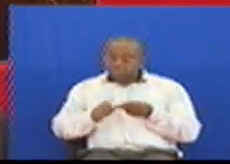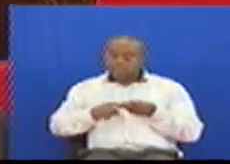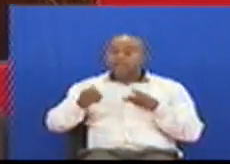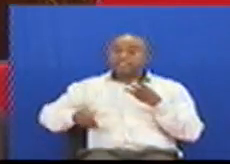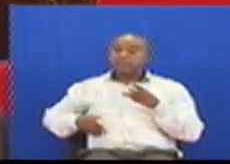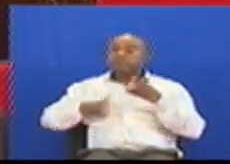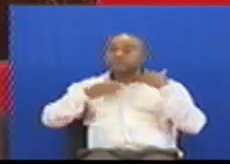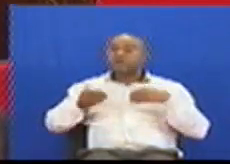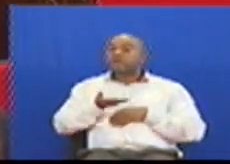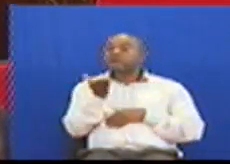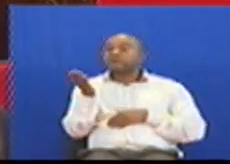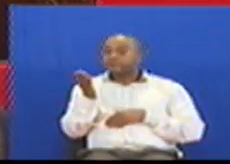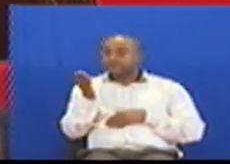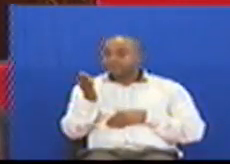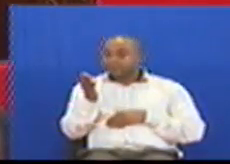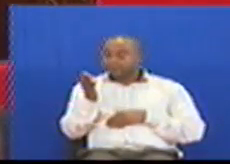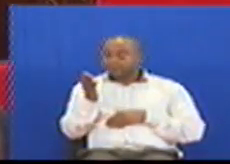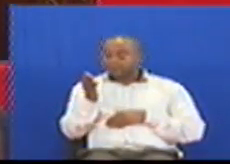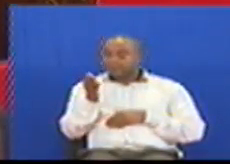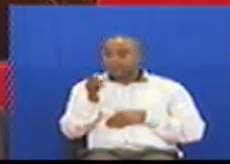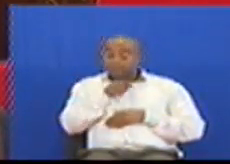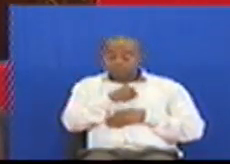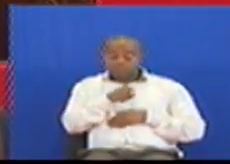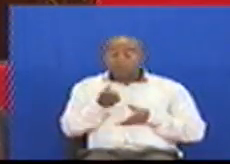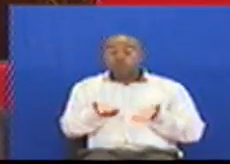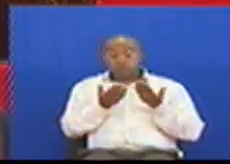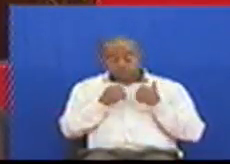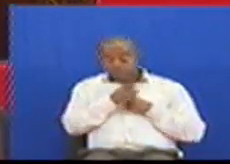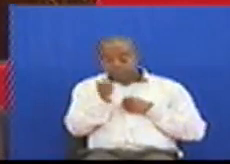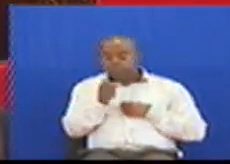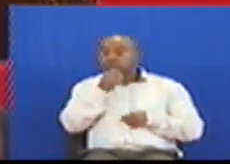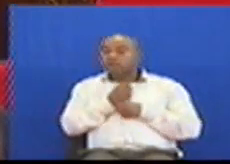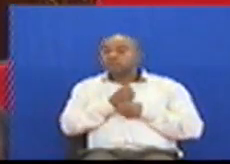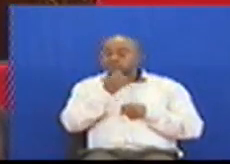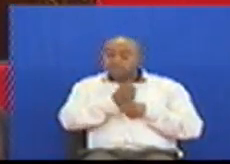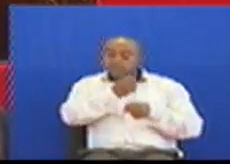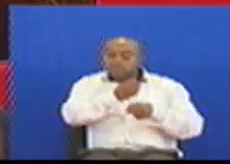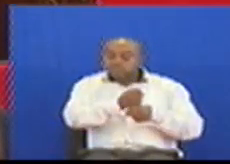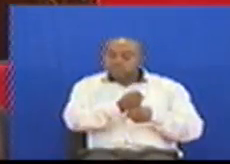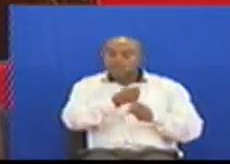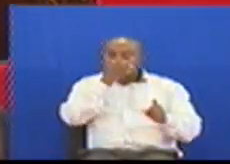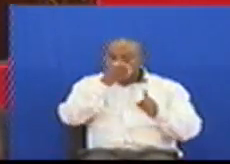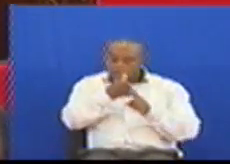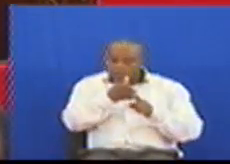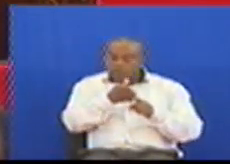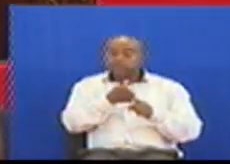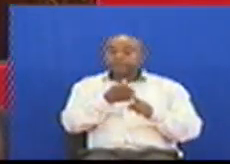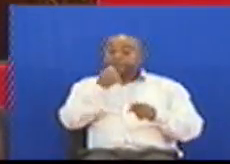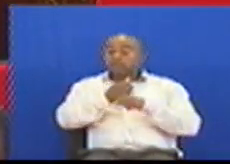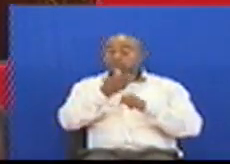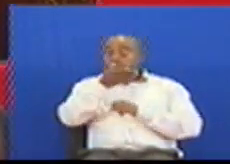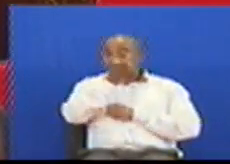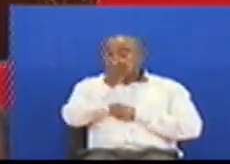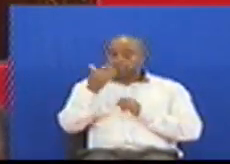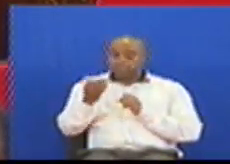kama wa idara ya afya ambao wataweza kufanya kazi, ili sasa kazi kubwa iliyofanywa na serikali hiyo inatija. Lakini